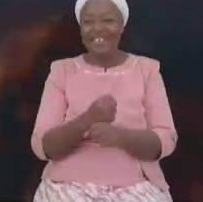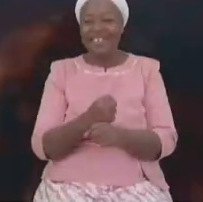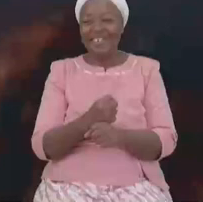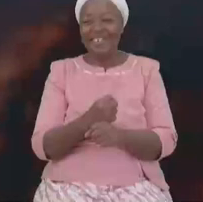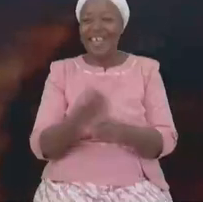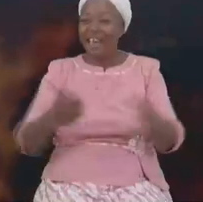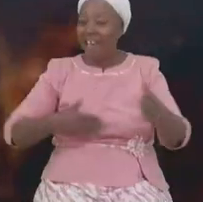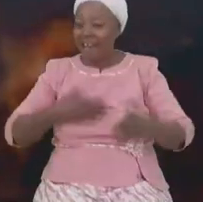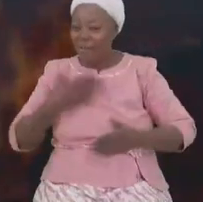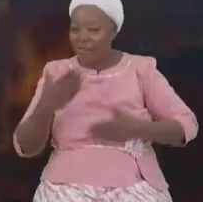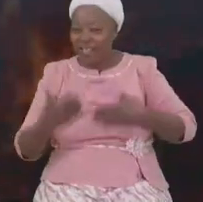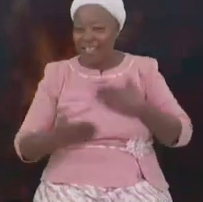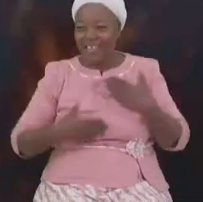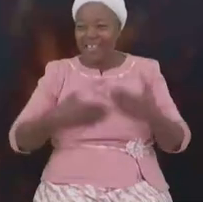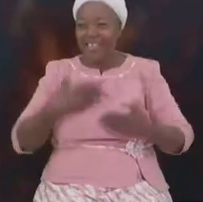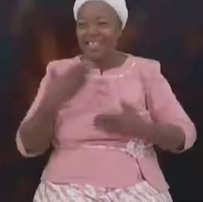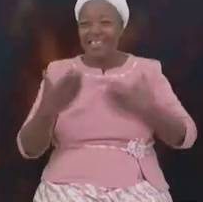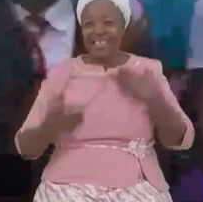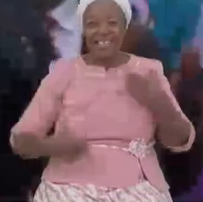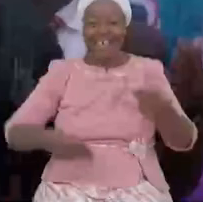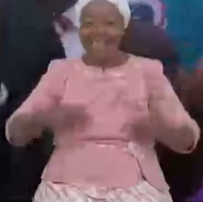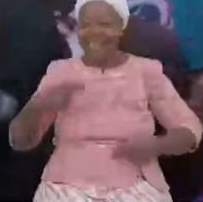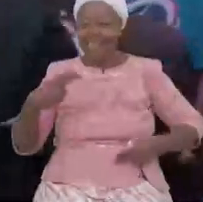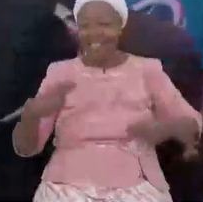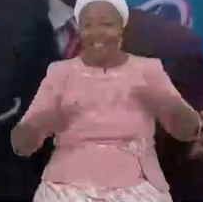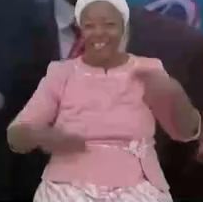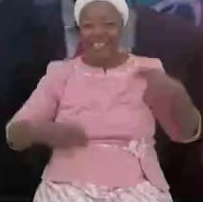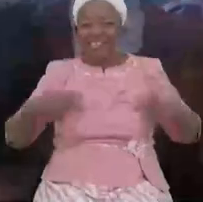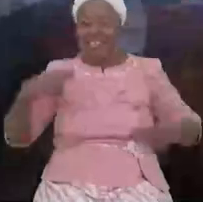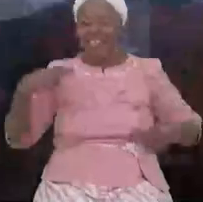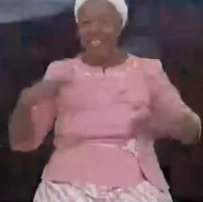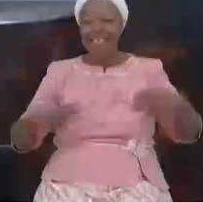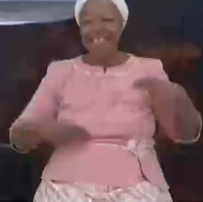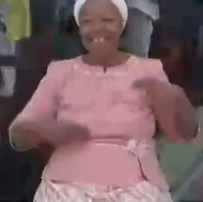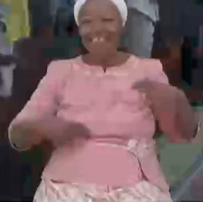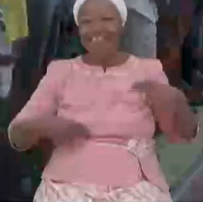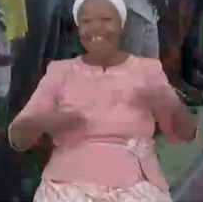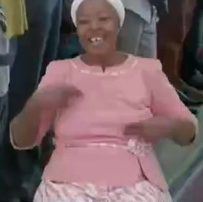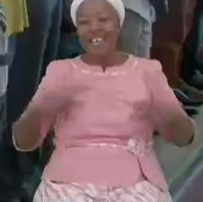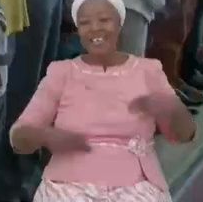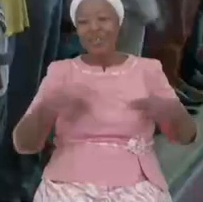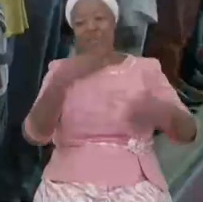heureuse, en bonne santé, progressive, puissante,